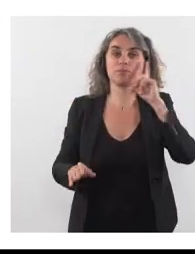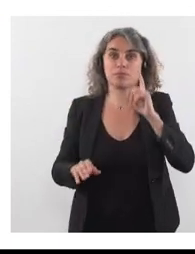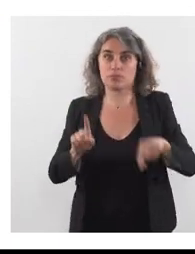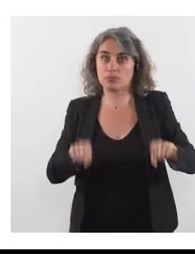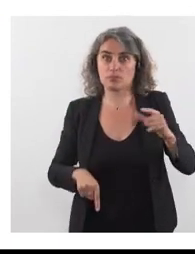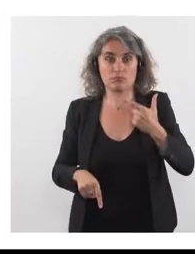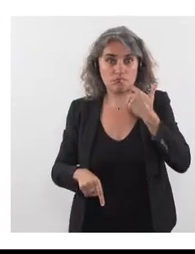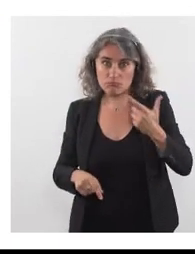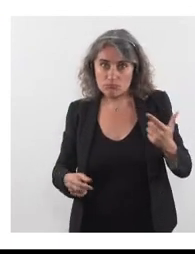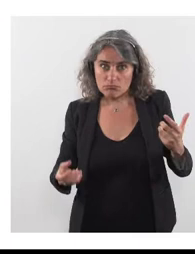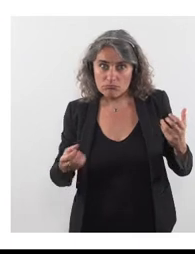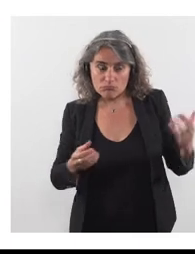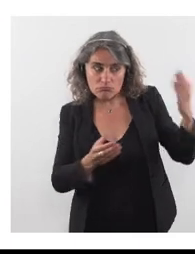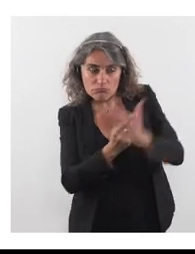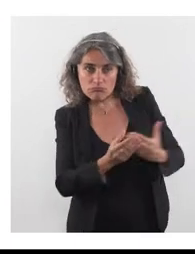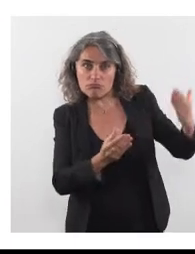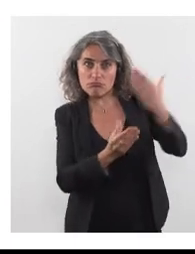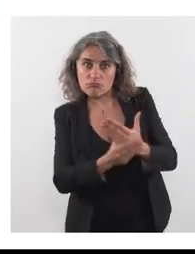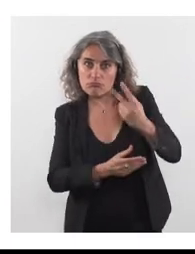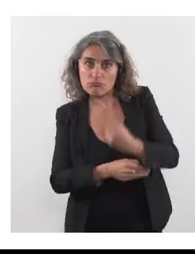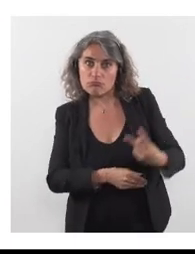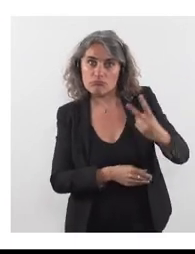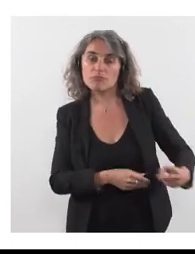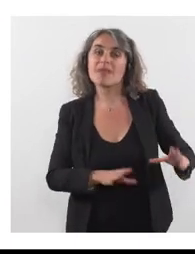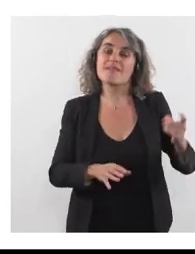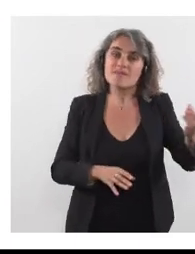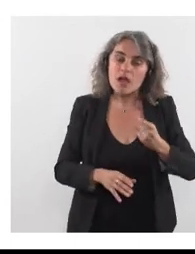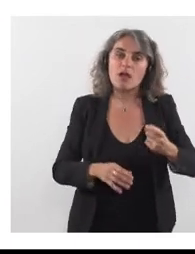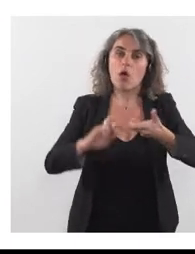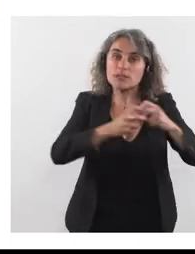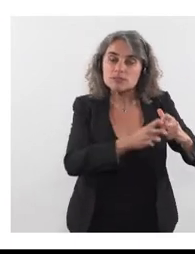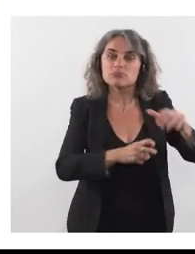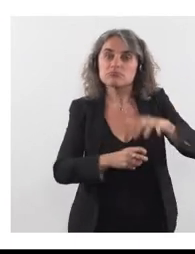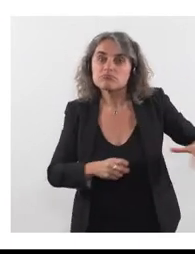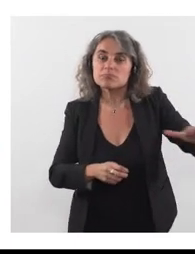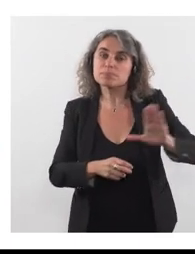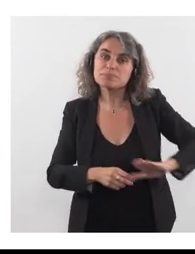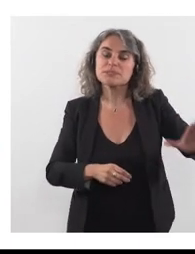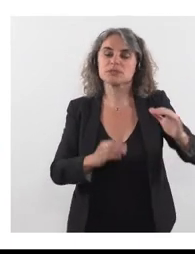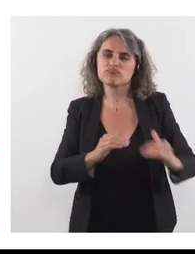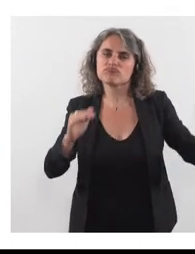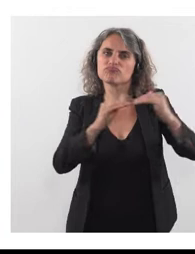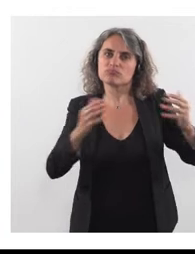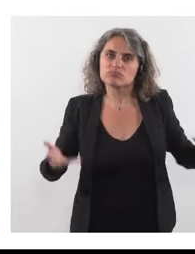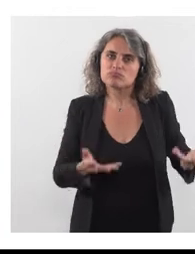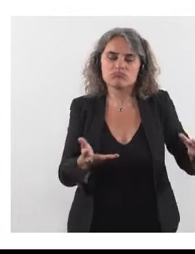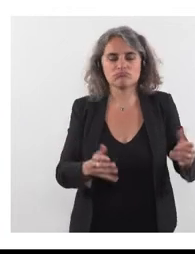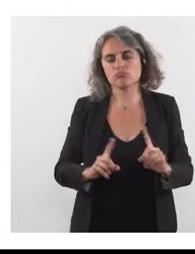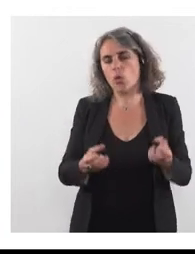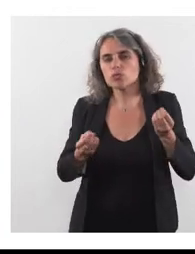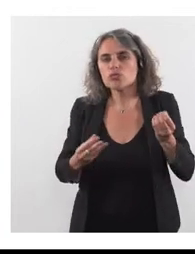fréquentes, mais elles n'émanent la plupart du temps pas d'organismes de promotion de l'égalité de traitement. Le plus souvent, elles vont